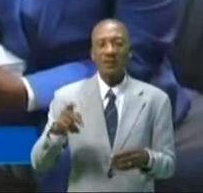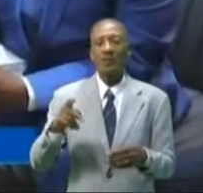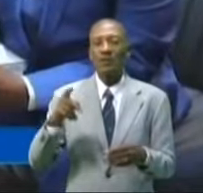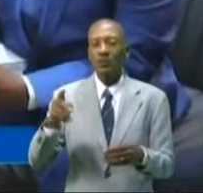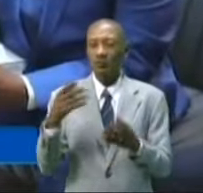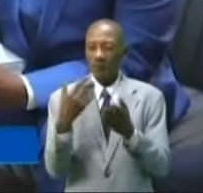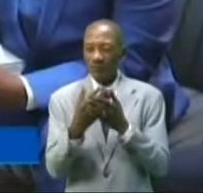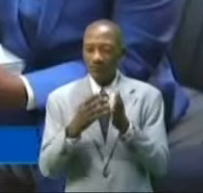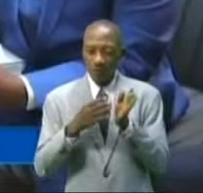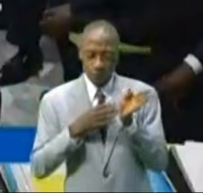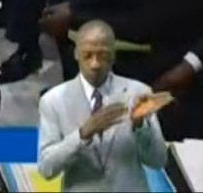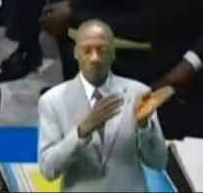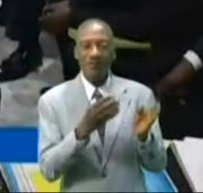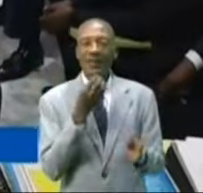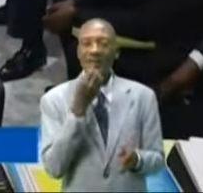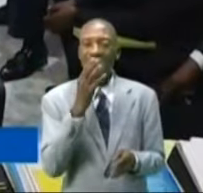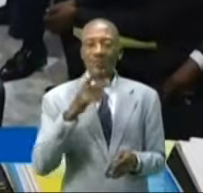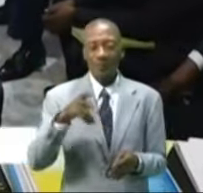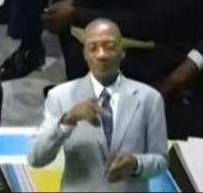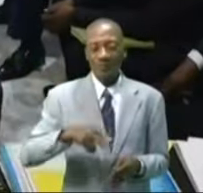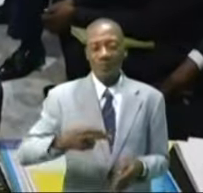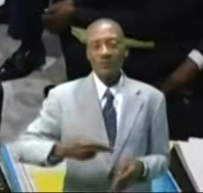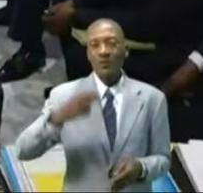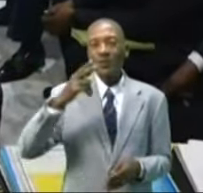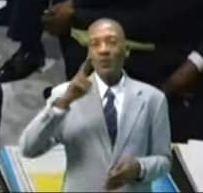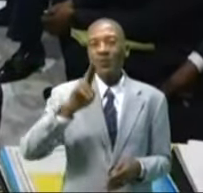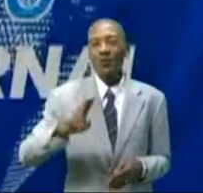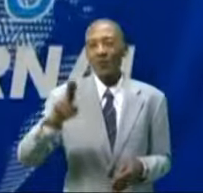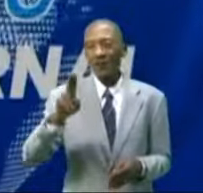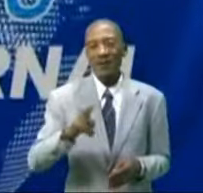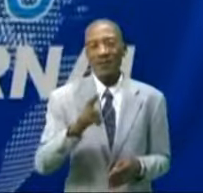pour lui permettre de mener à bien ses contrôles.